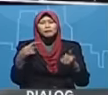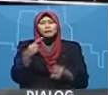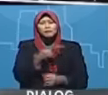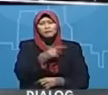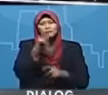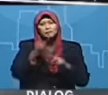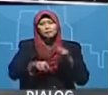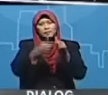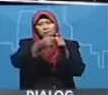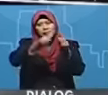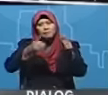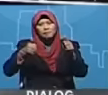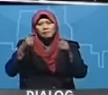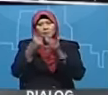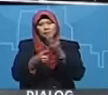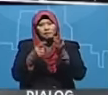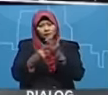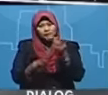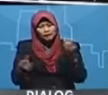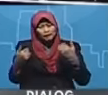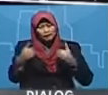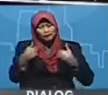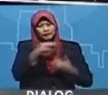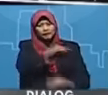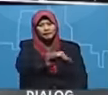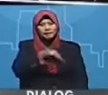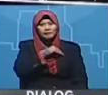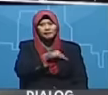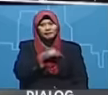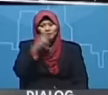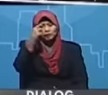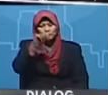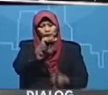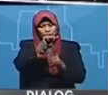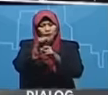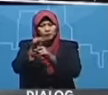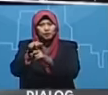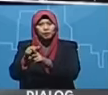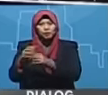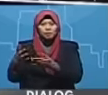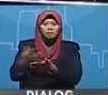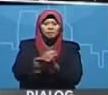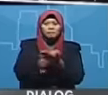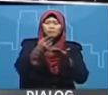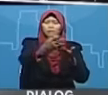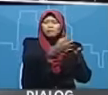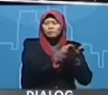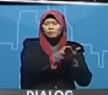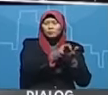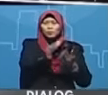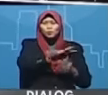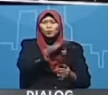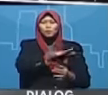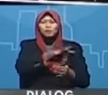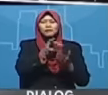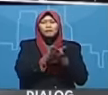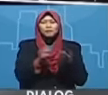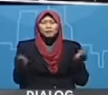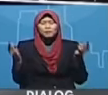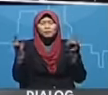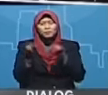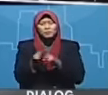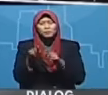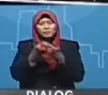elakkan. Dalam keadaan apapun, selagi ada niat untuk menipu dan mengawal keuntungan yang lebih, jadi perkara ini berlaku. Jadi itu